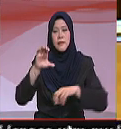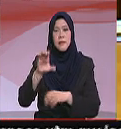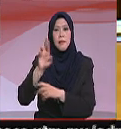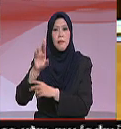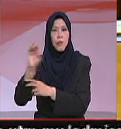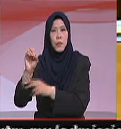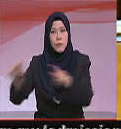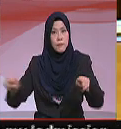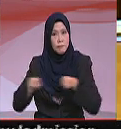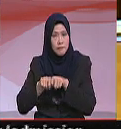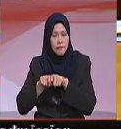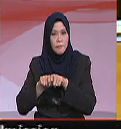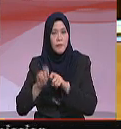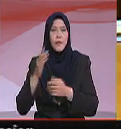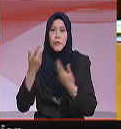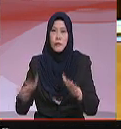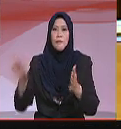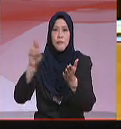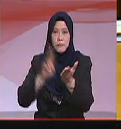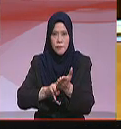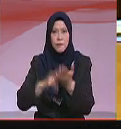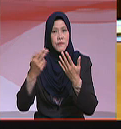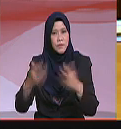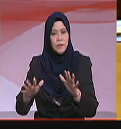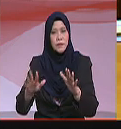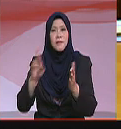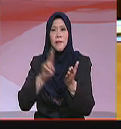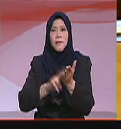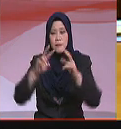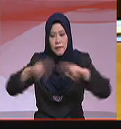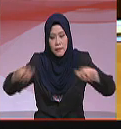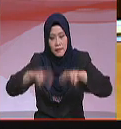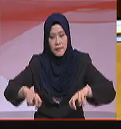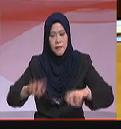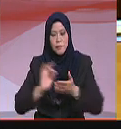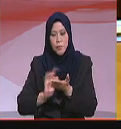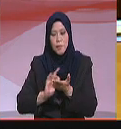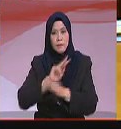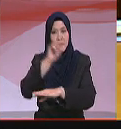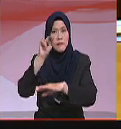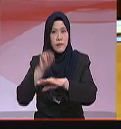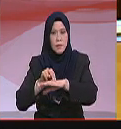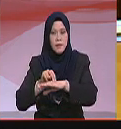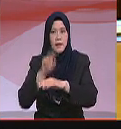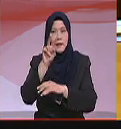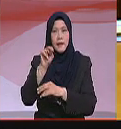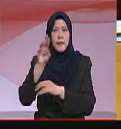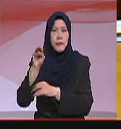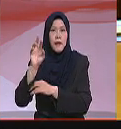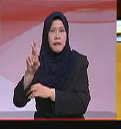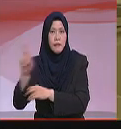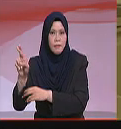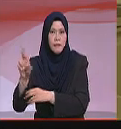tempatan dan telah pun didaftarkan dalam Daftar Kajian Perubatan Nasional